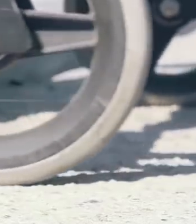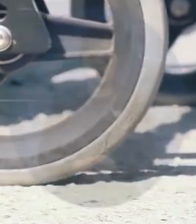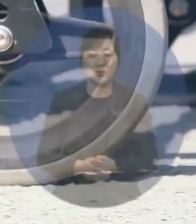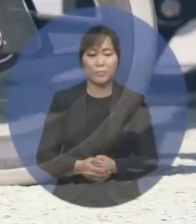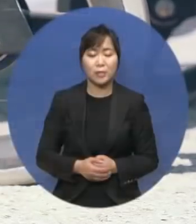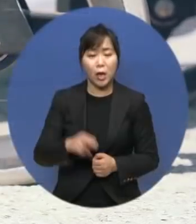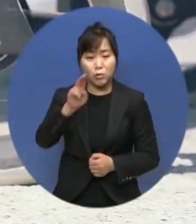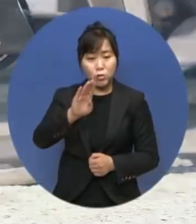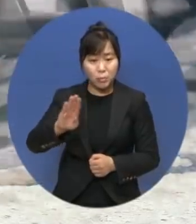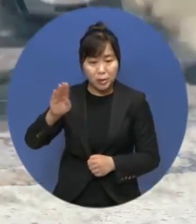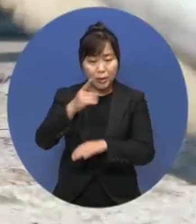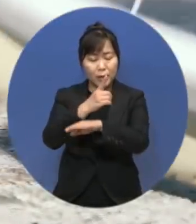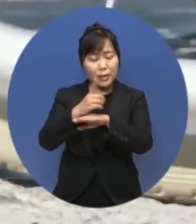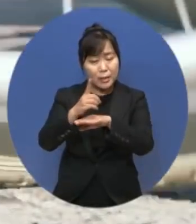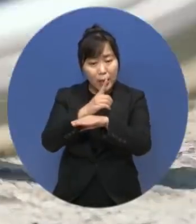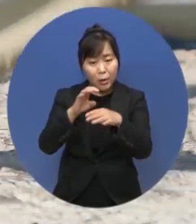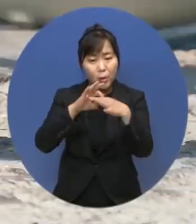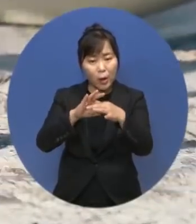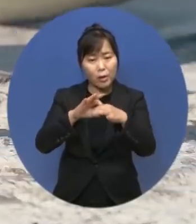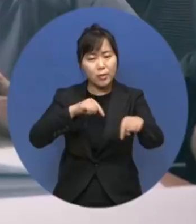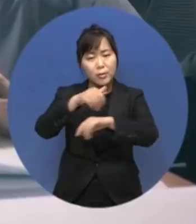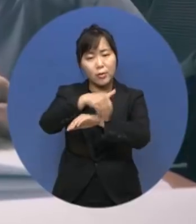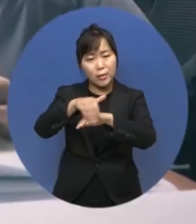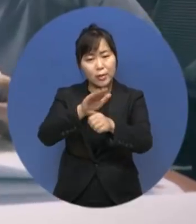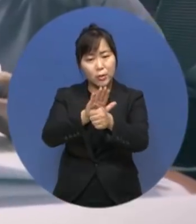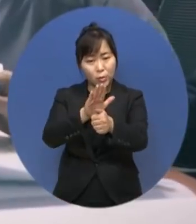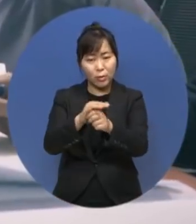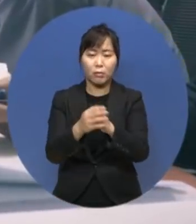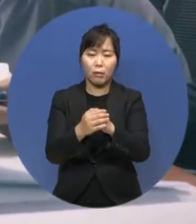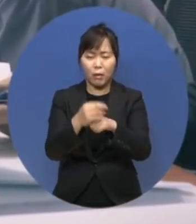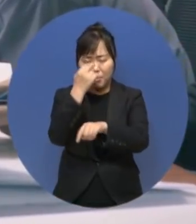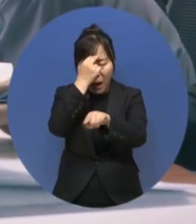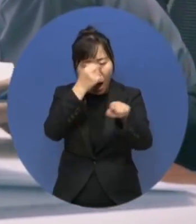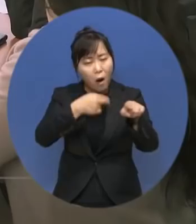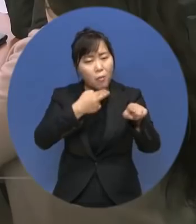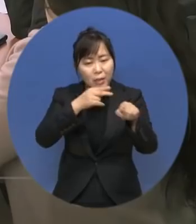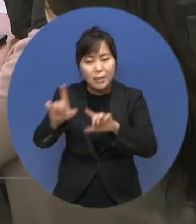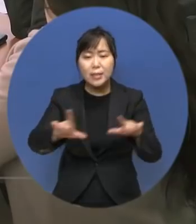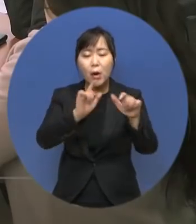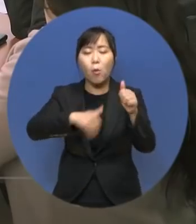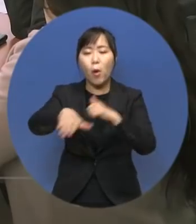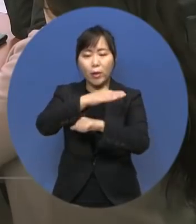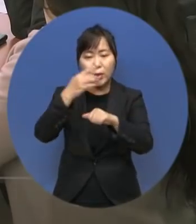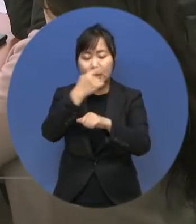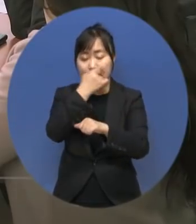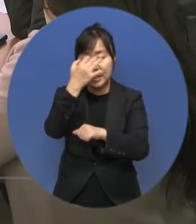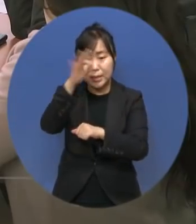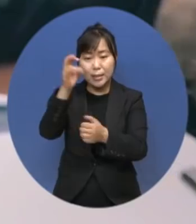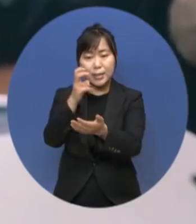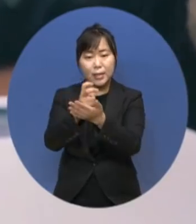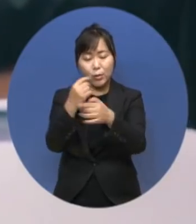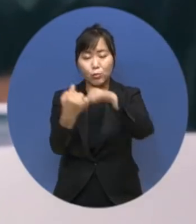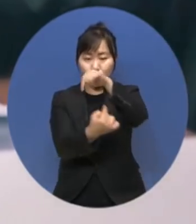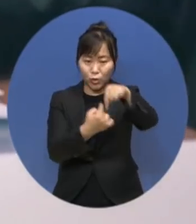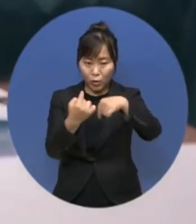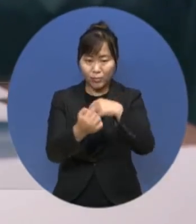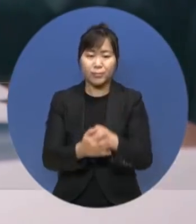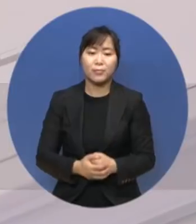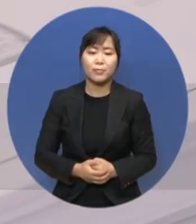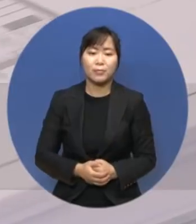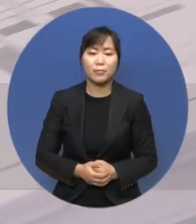유니버셜 디자인 관련 정책 지원, 장애물 없는 생활환경 인증제도 운영,